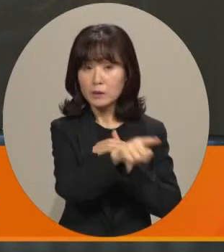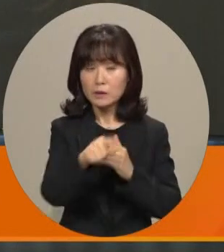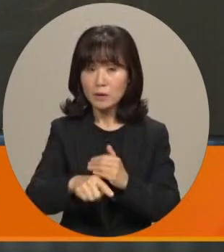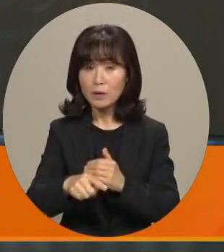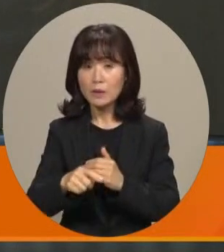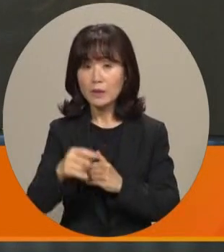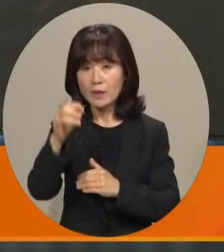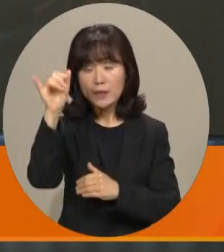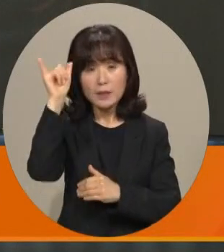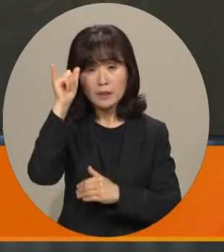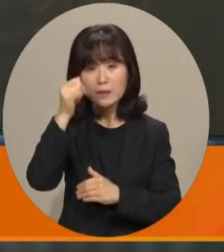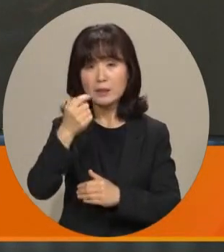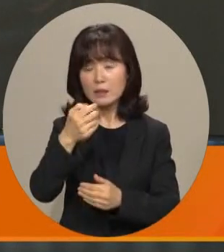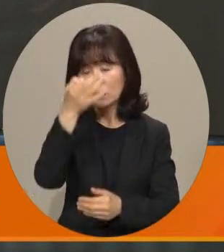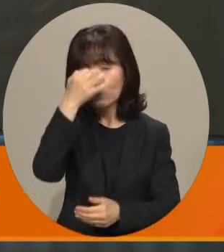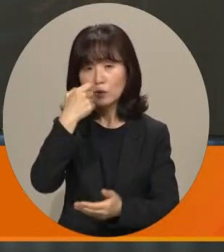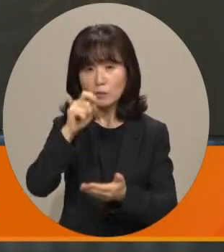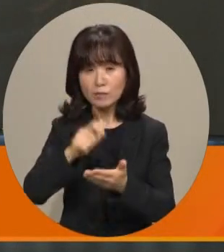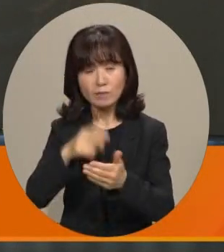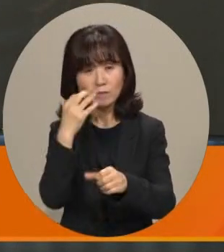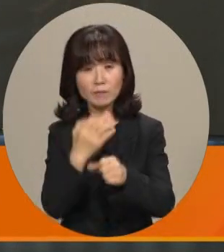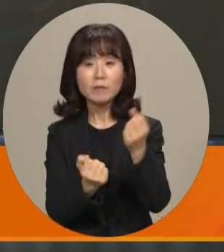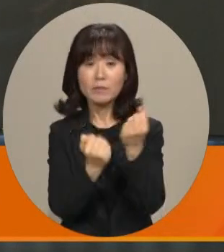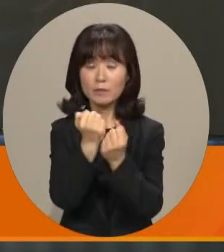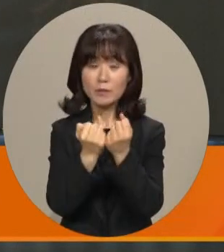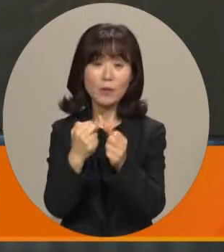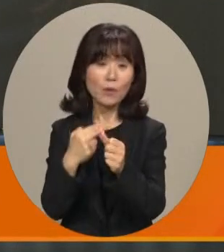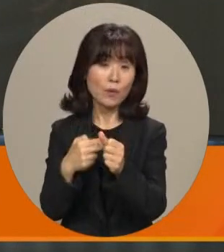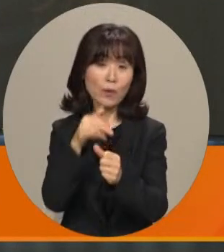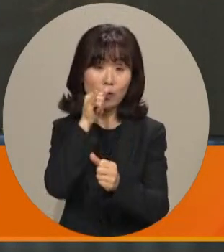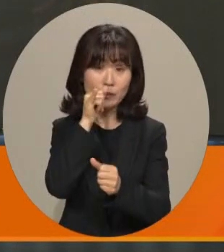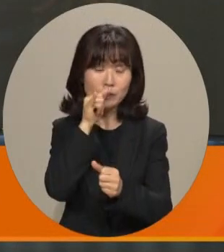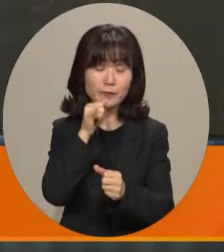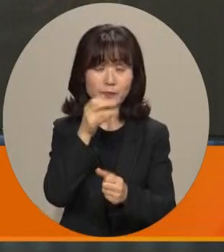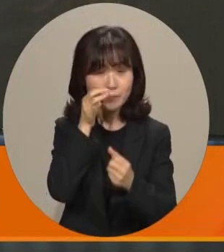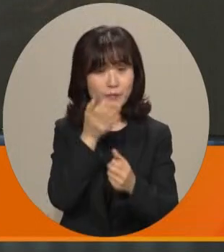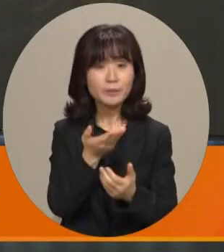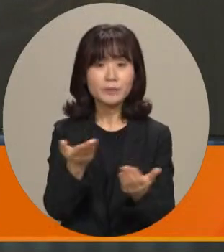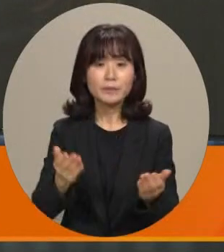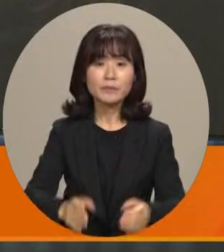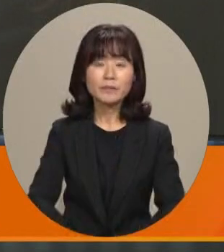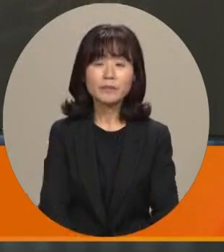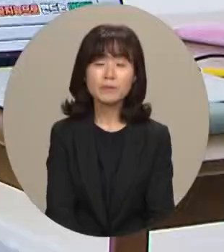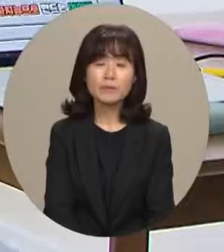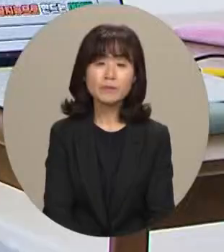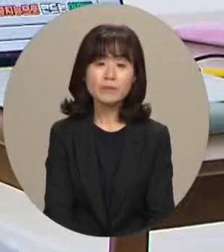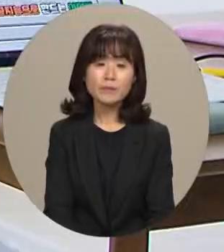쉽고 간단하게 설명해주는 교사들이 있습니다 송성환 기자의 보도입니다